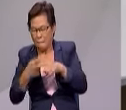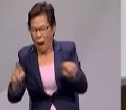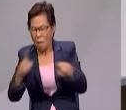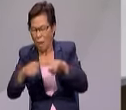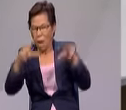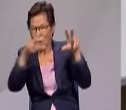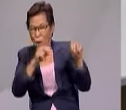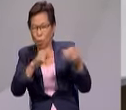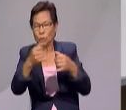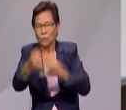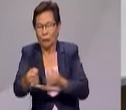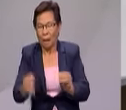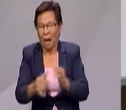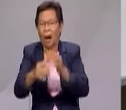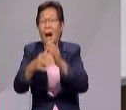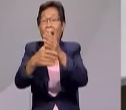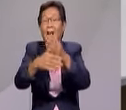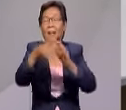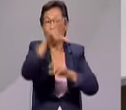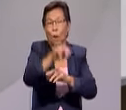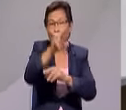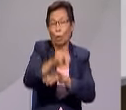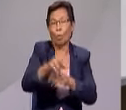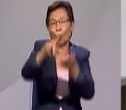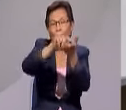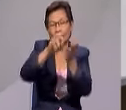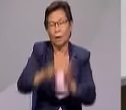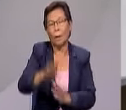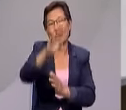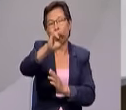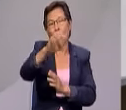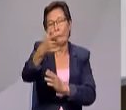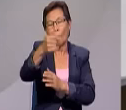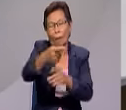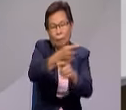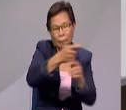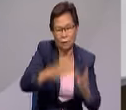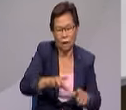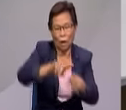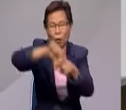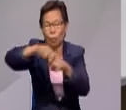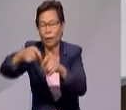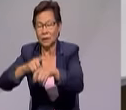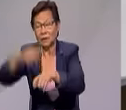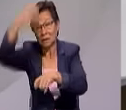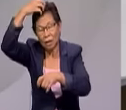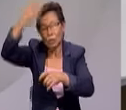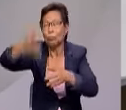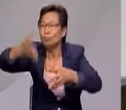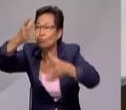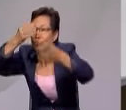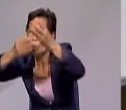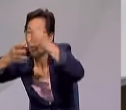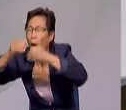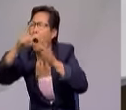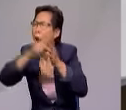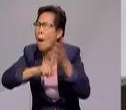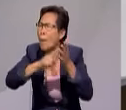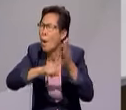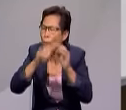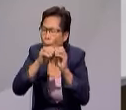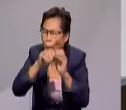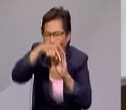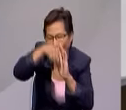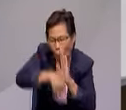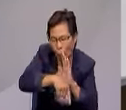Jabatan Perikanan. Wartawan Mohan Chinasami bertemu beberapa penternak udang di kawasan Selangor untuk mendapatkan gambaran lebih